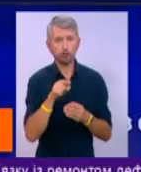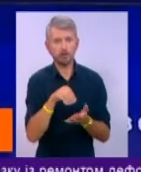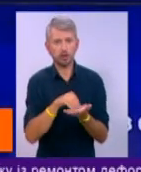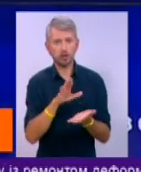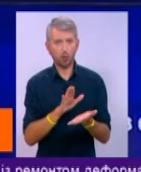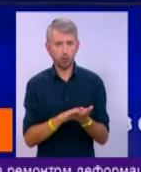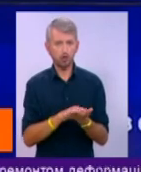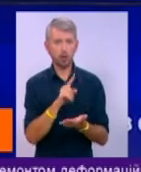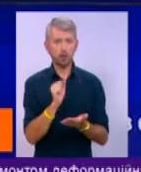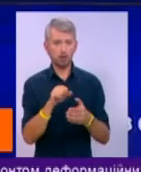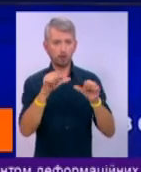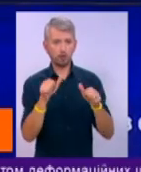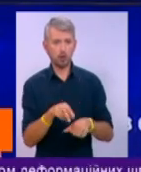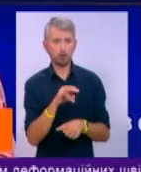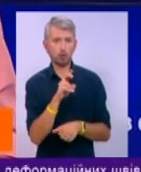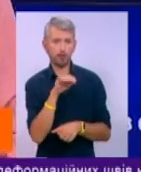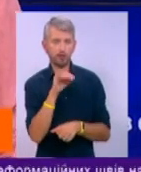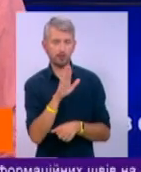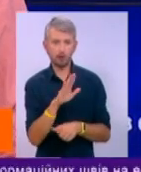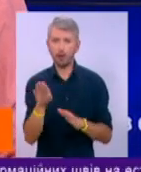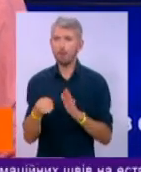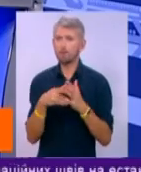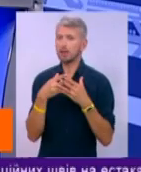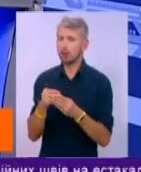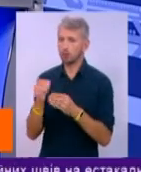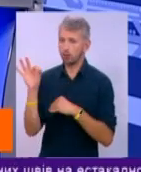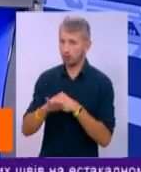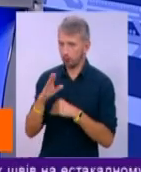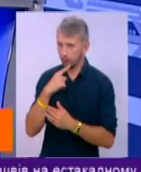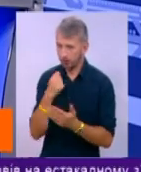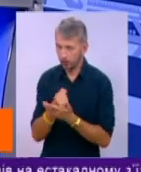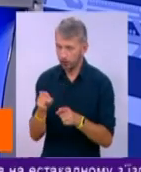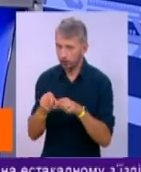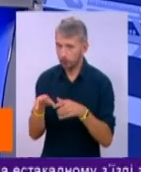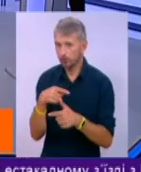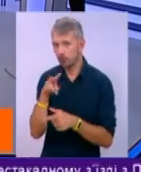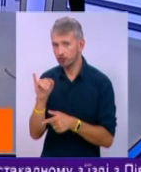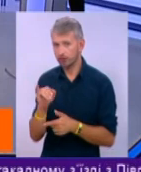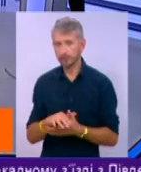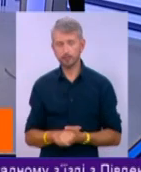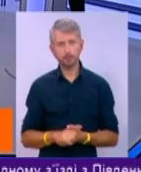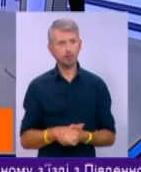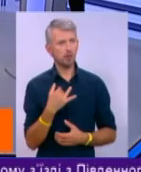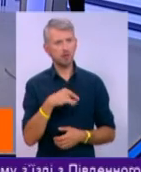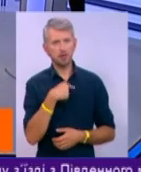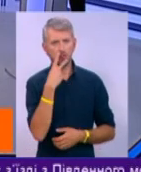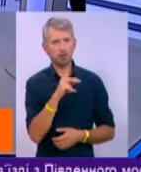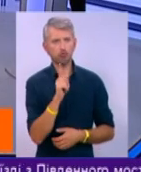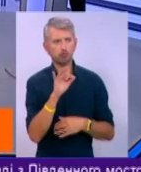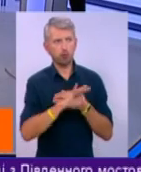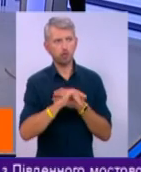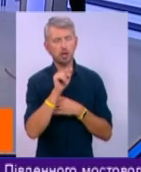цьому за форматом лобізму. Під тиском Заходу приймуть таке рішення чи ні? Ой, я бачу, що у